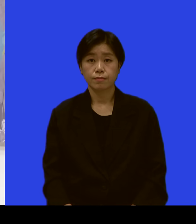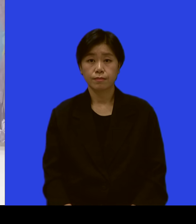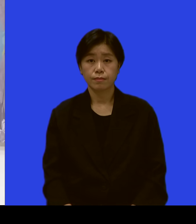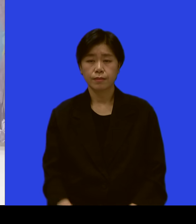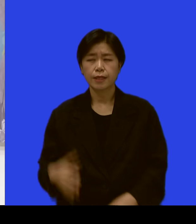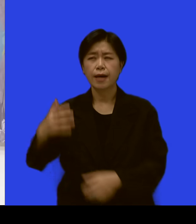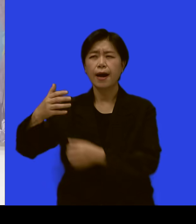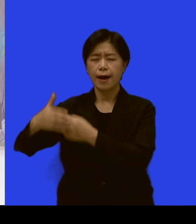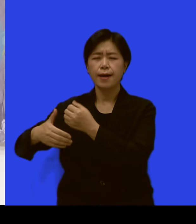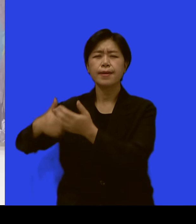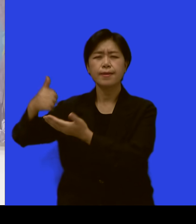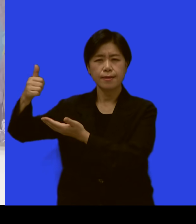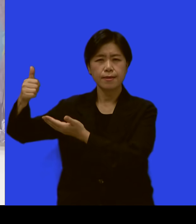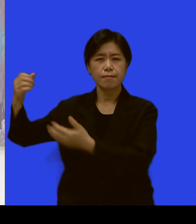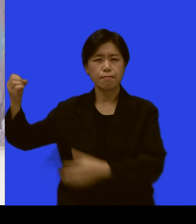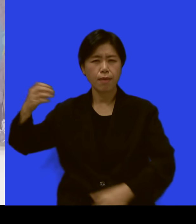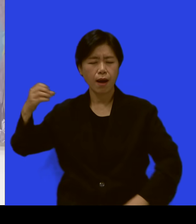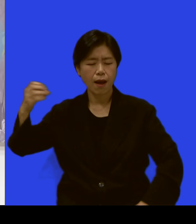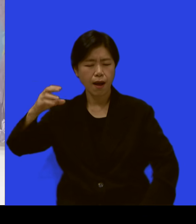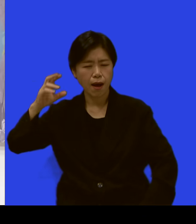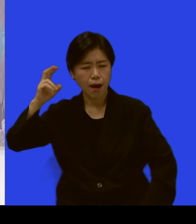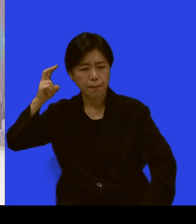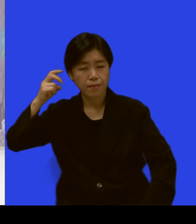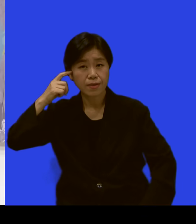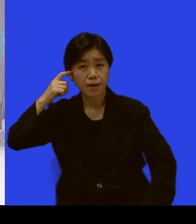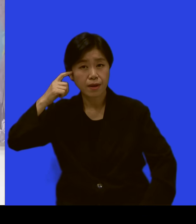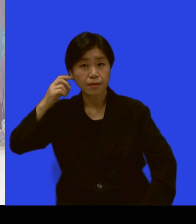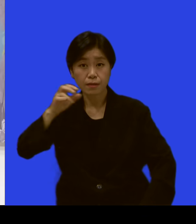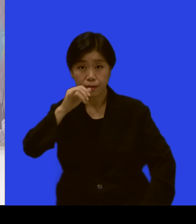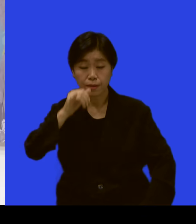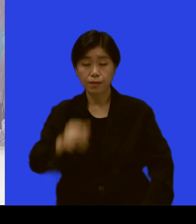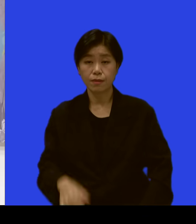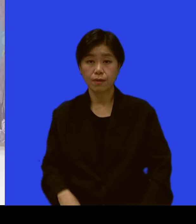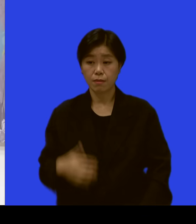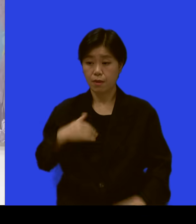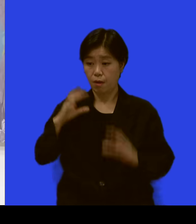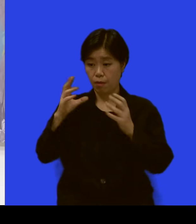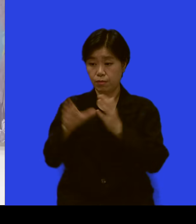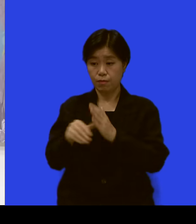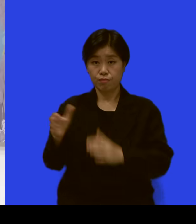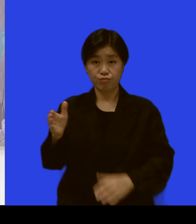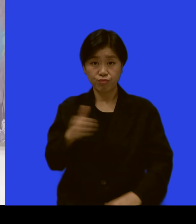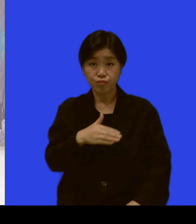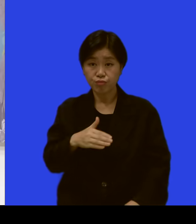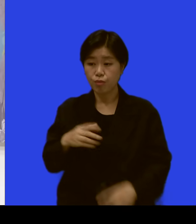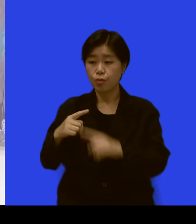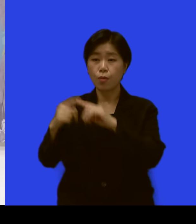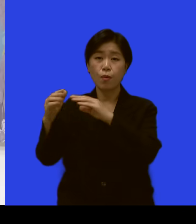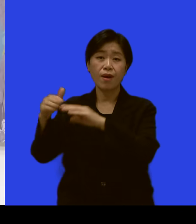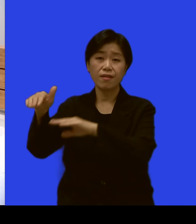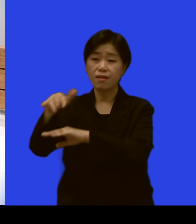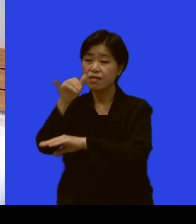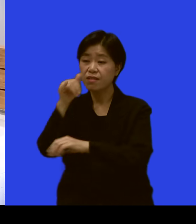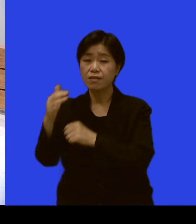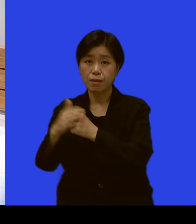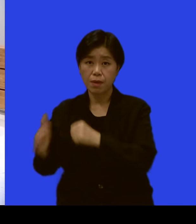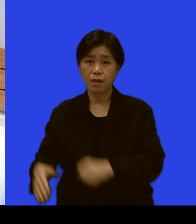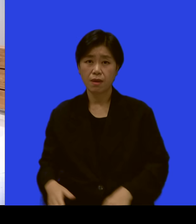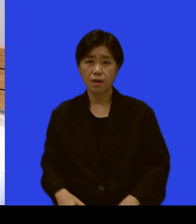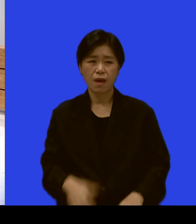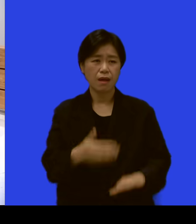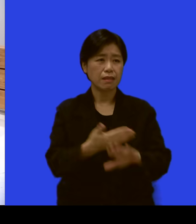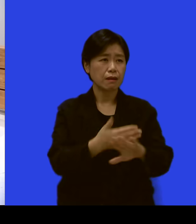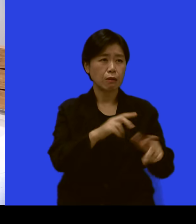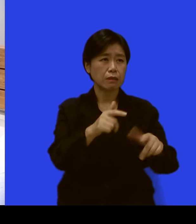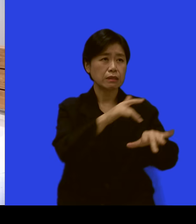그분이 하나님이시겠구나라는 생각을 그래도 아버지의 교육 때문에 그걸 알 수는 있었던 것 같아요. 네. 알라시는 아니구나. 네. 부처님은